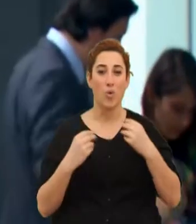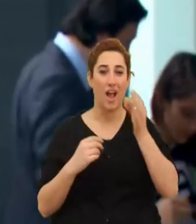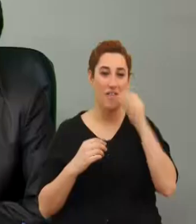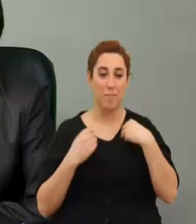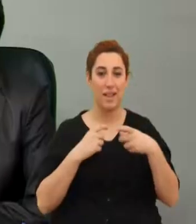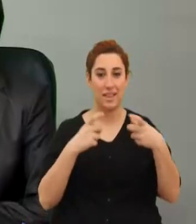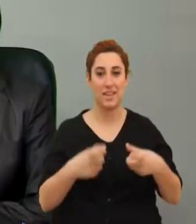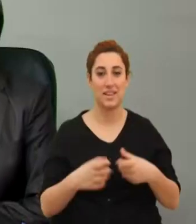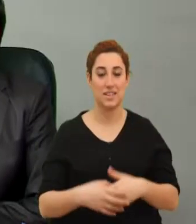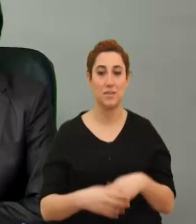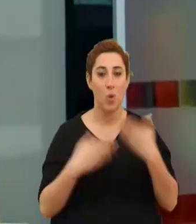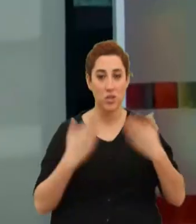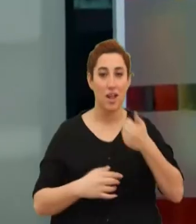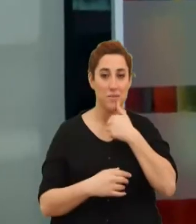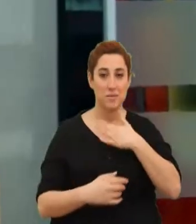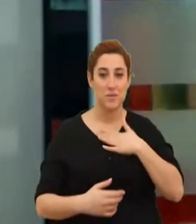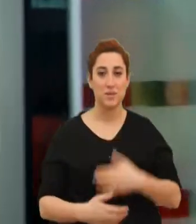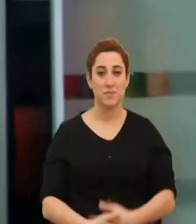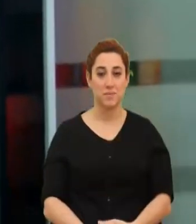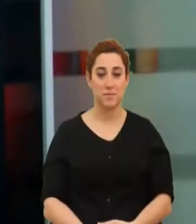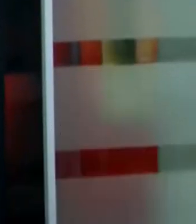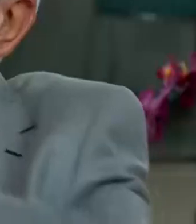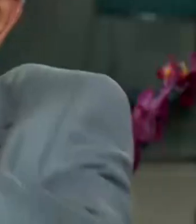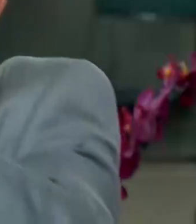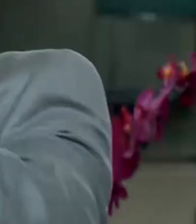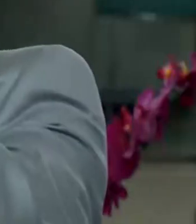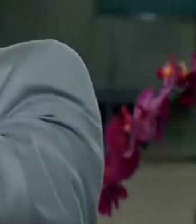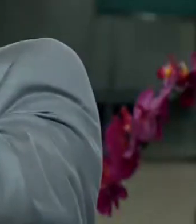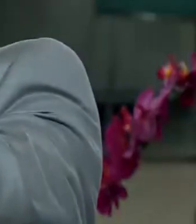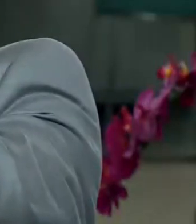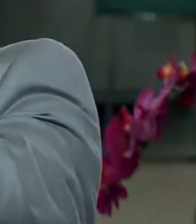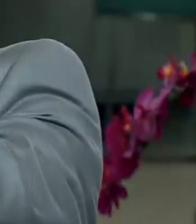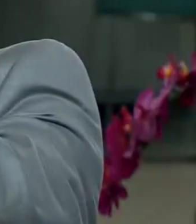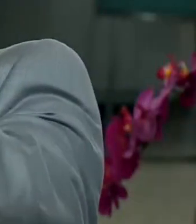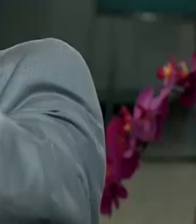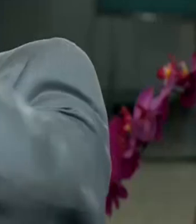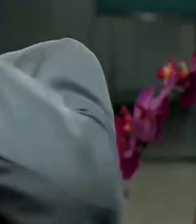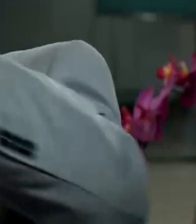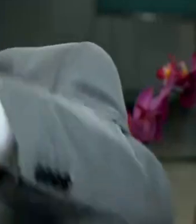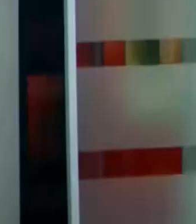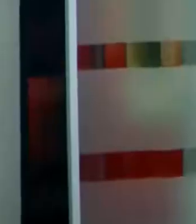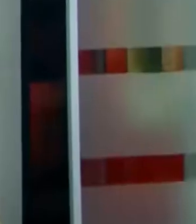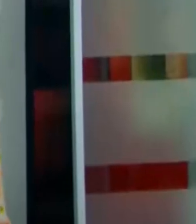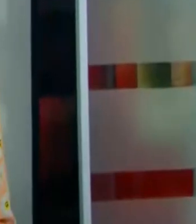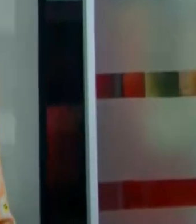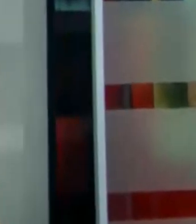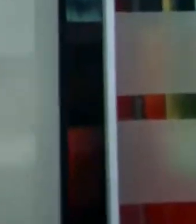da kahveleri ben getirdim. Hoş geldin babacığım. Cezmi hala biraz tavırlı ama sakin. Kahvesini aldı.